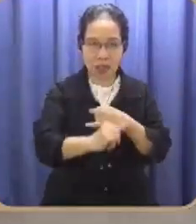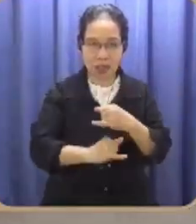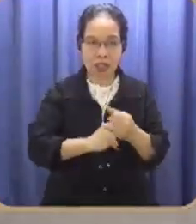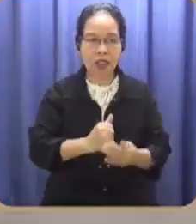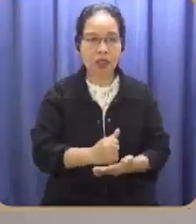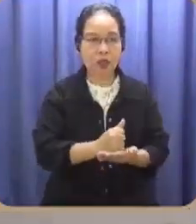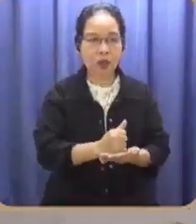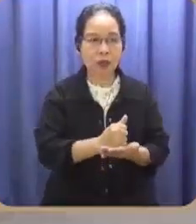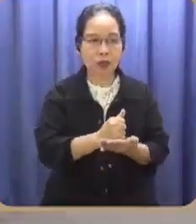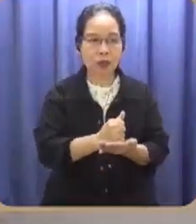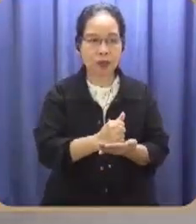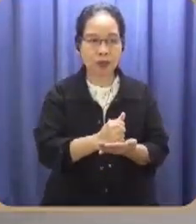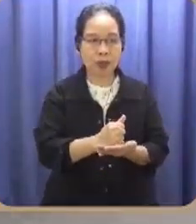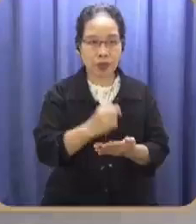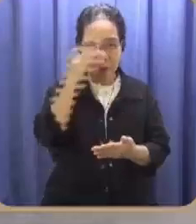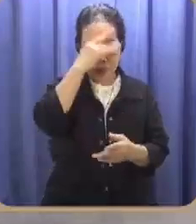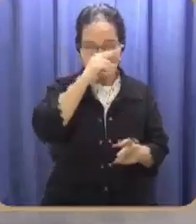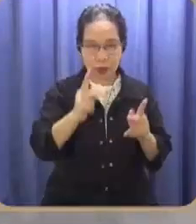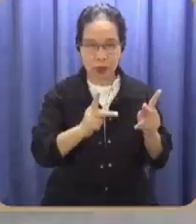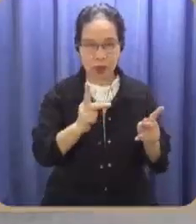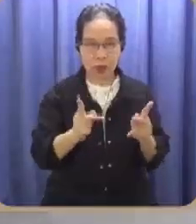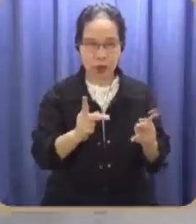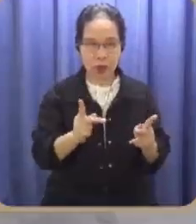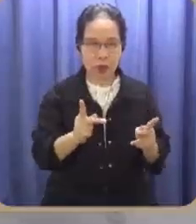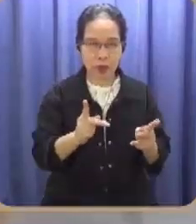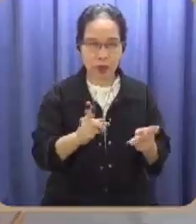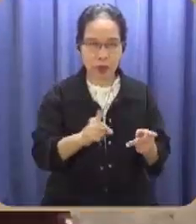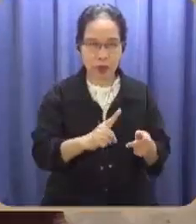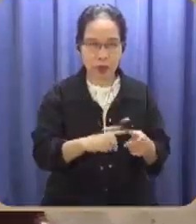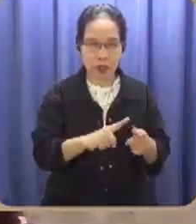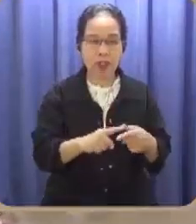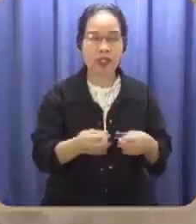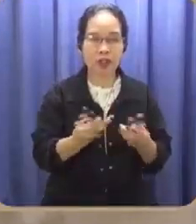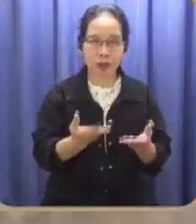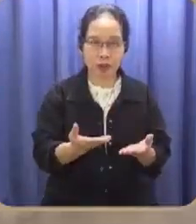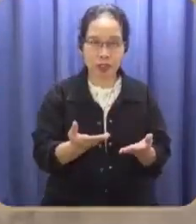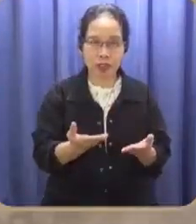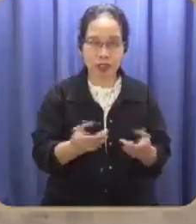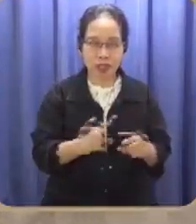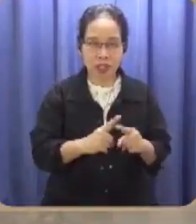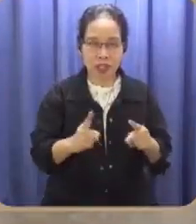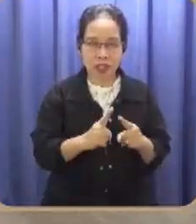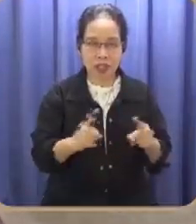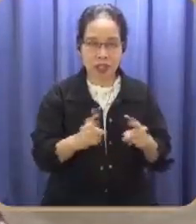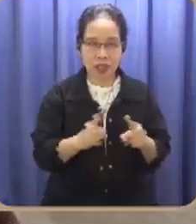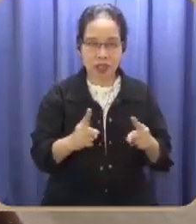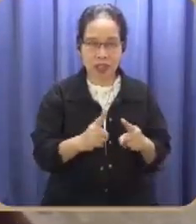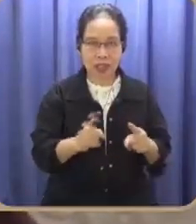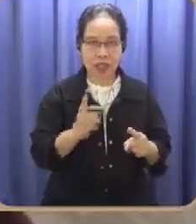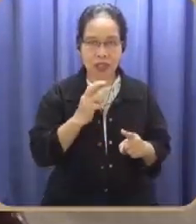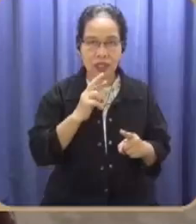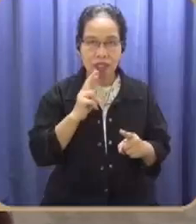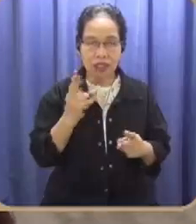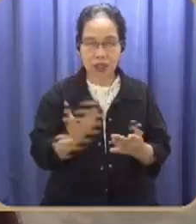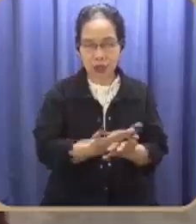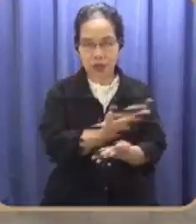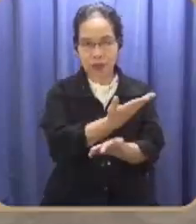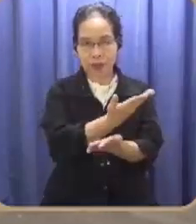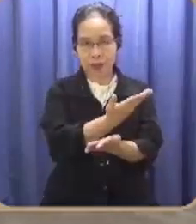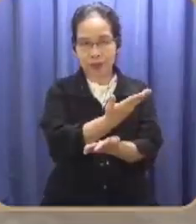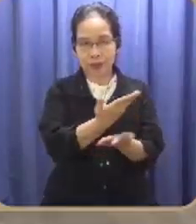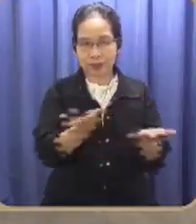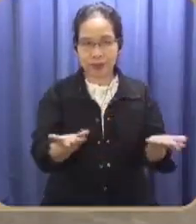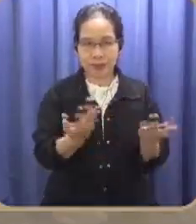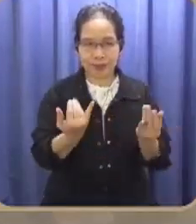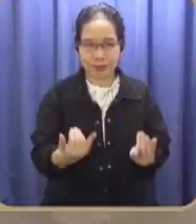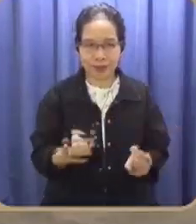sa ating mga kababayan, ay nagbigay po tayo ng electric sewing machine, Kuya, sa kanya na bago na po. Kaya nandito po siya, Kuya, para